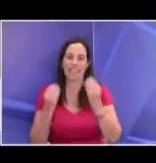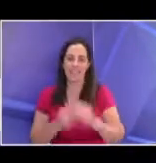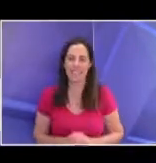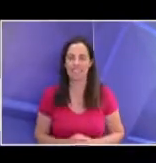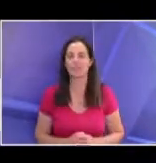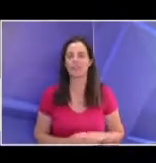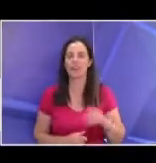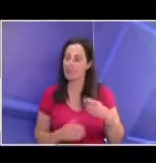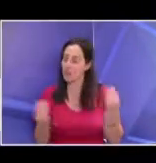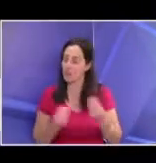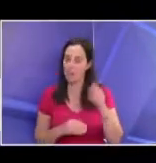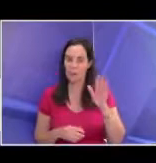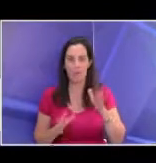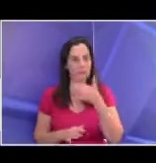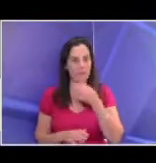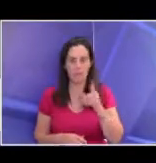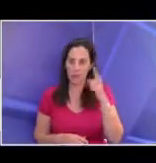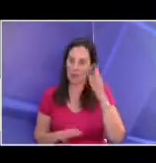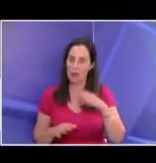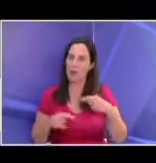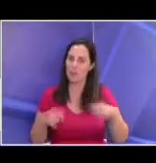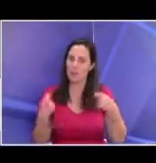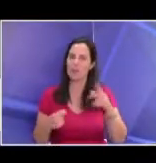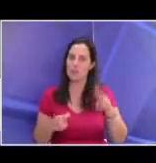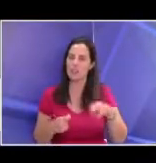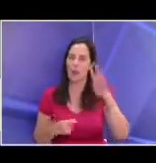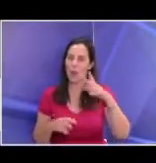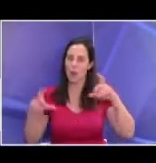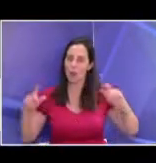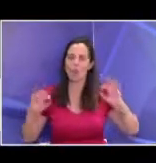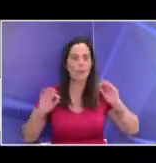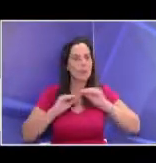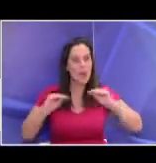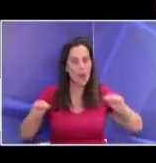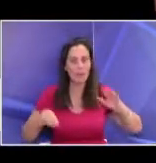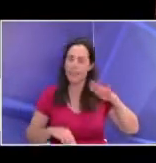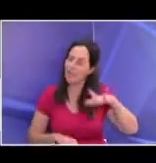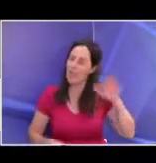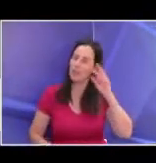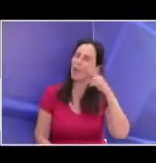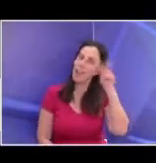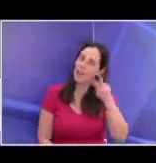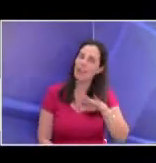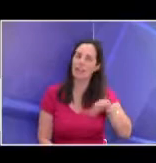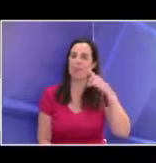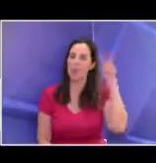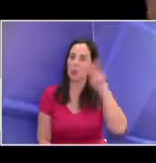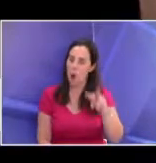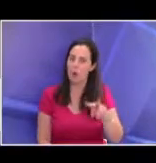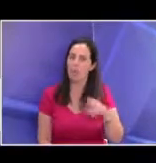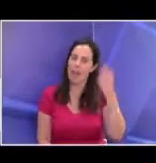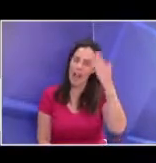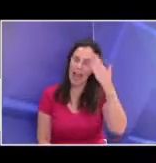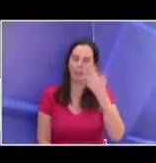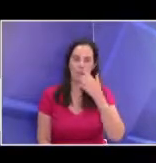כן, וזה מוצר שהוא גם מאוד יפה, ואני חושבת שהוא גם מאוד חינוכי, כי יש לך לוח שנה, והוא אשכרה מלמד, אתה יודע, ילדות יכולות לקרוא בזה, ילדים יכולים לקרוא בזה,